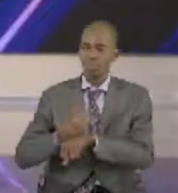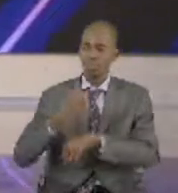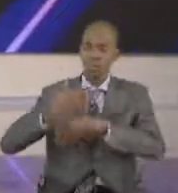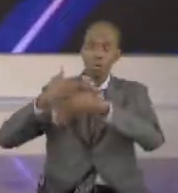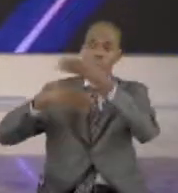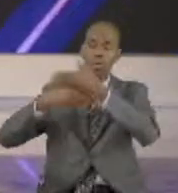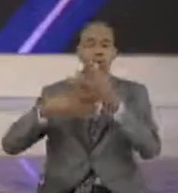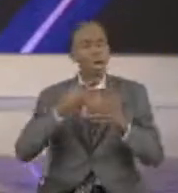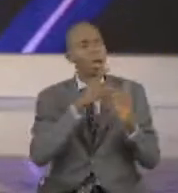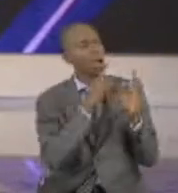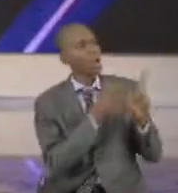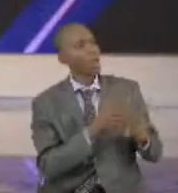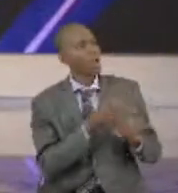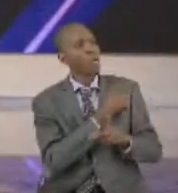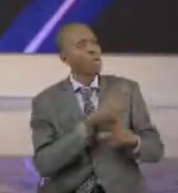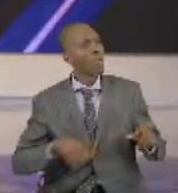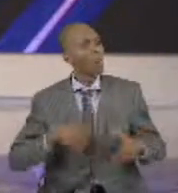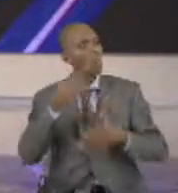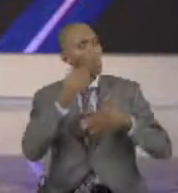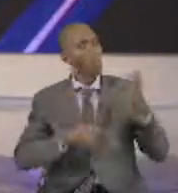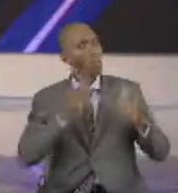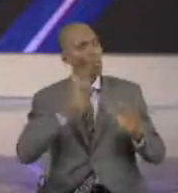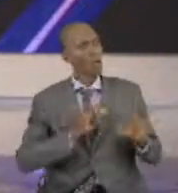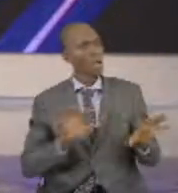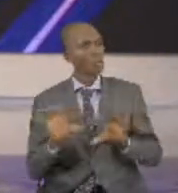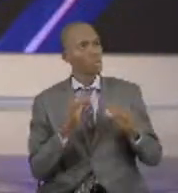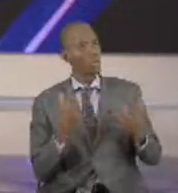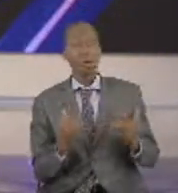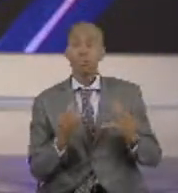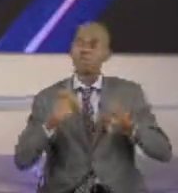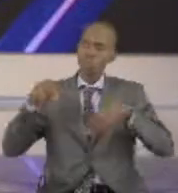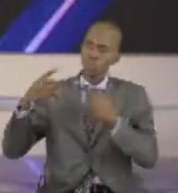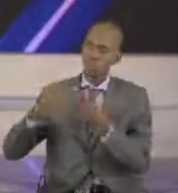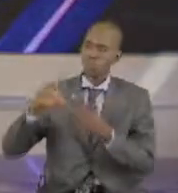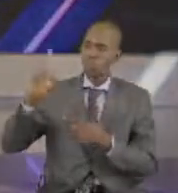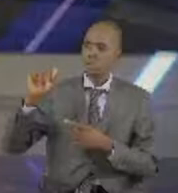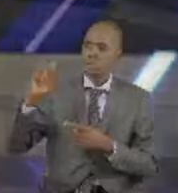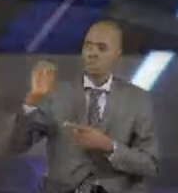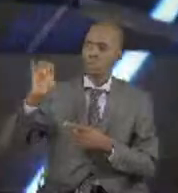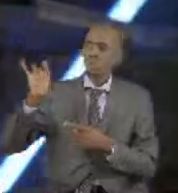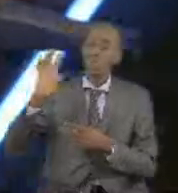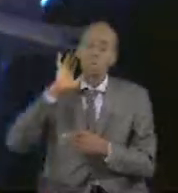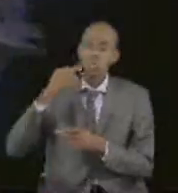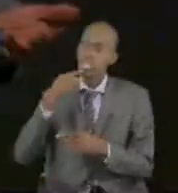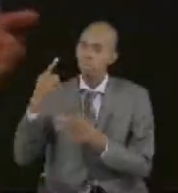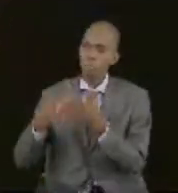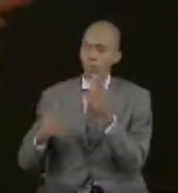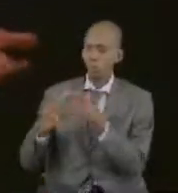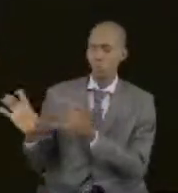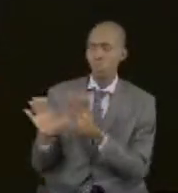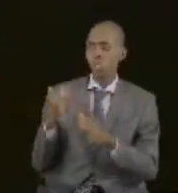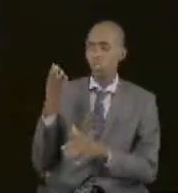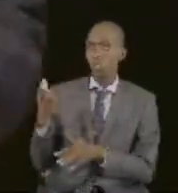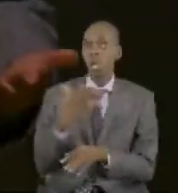dit, Seigneur, que veux-tu que je fasse? Va à Damas, on te dira ce que tu feras. Et il